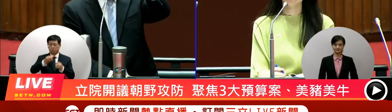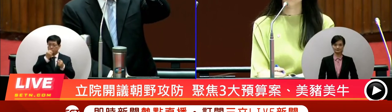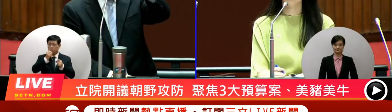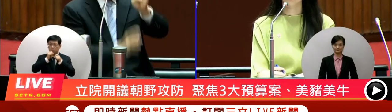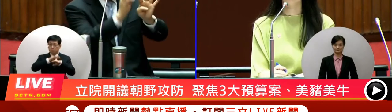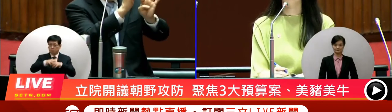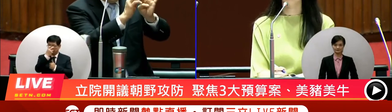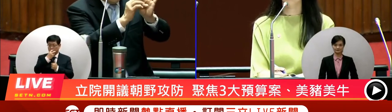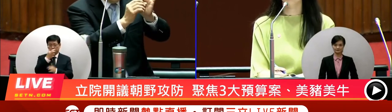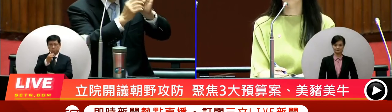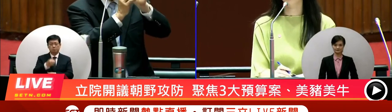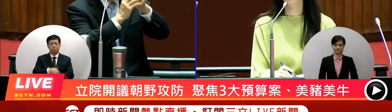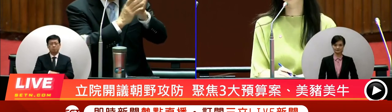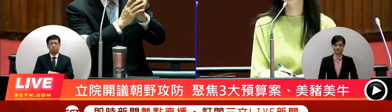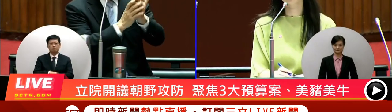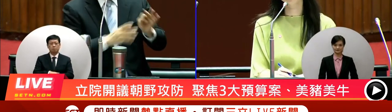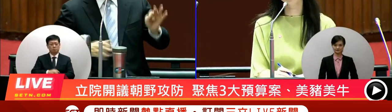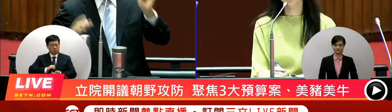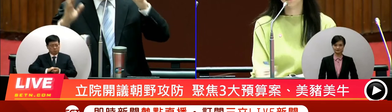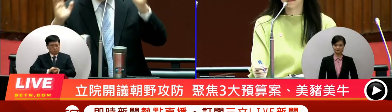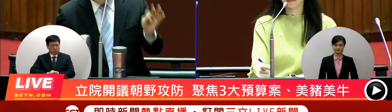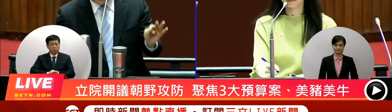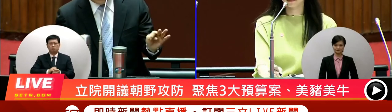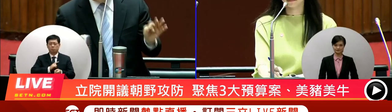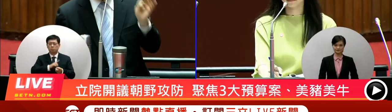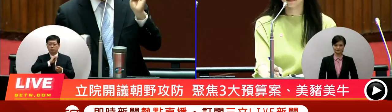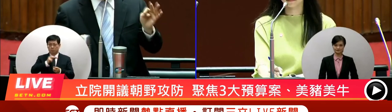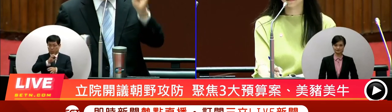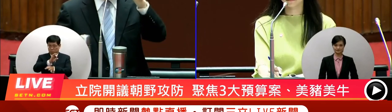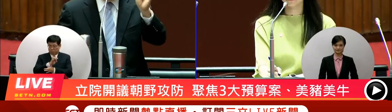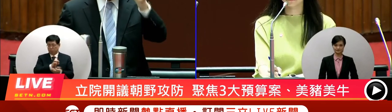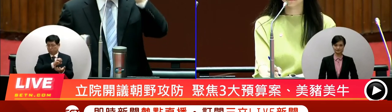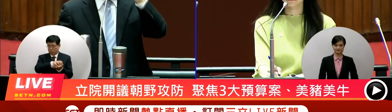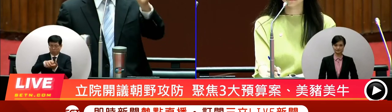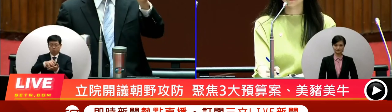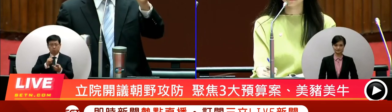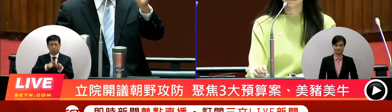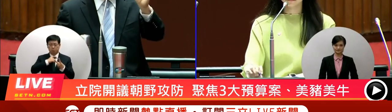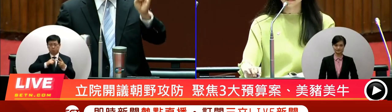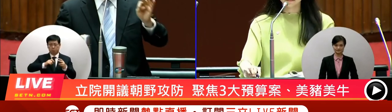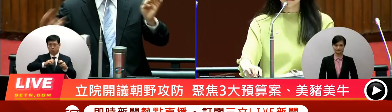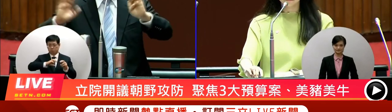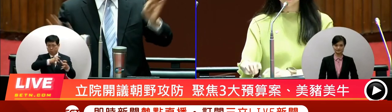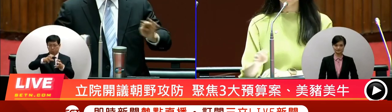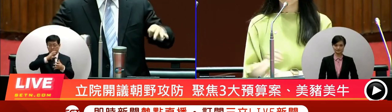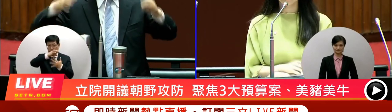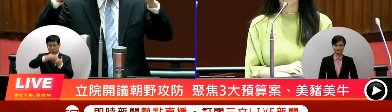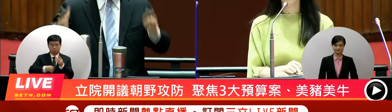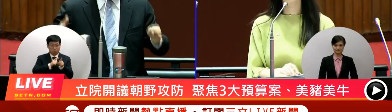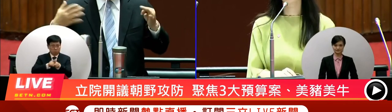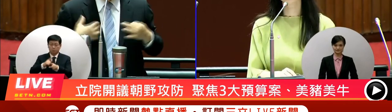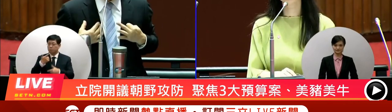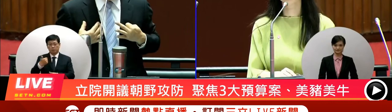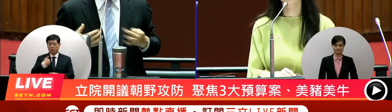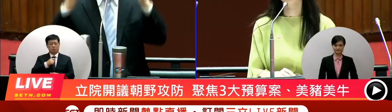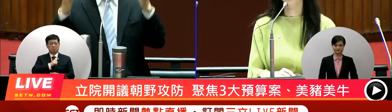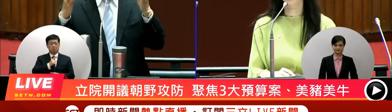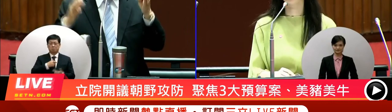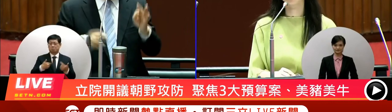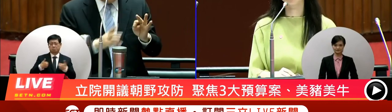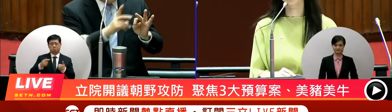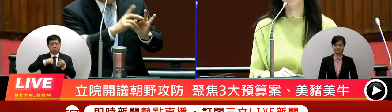格把关，我们一定用科学的证据跟国际的标准，不是自以为是制